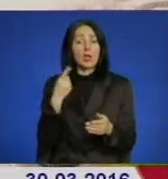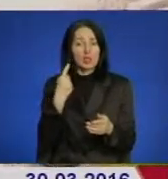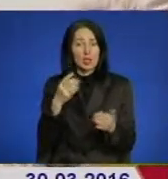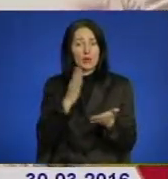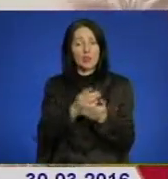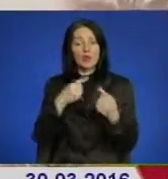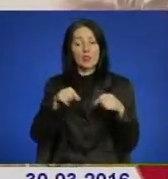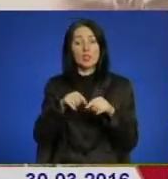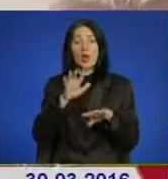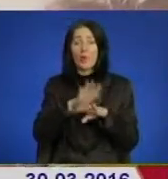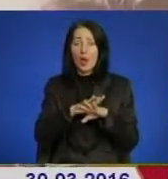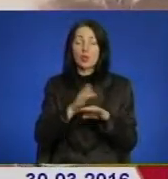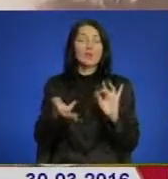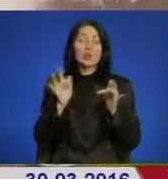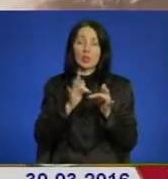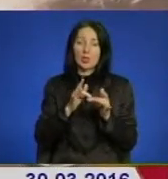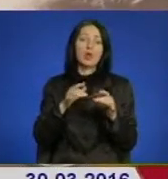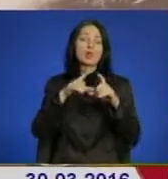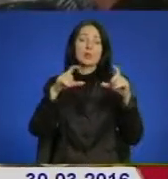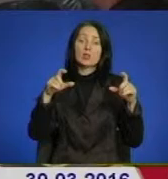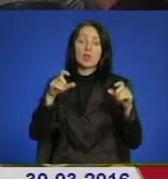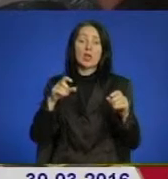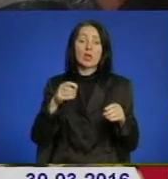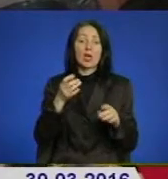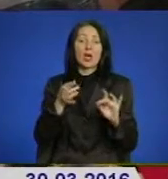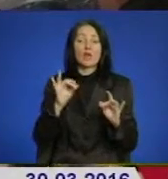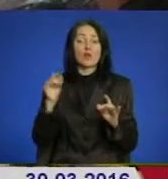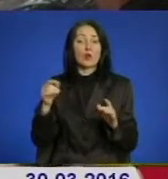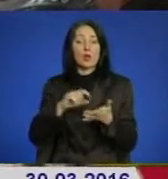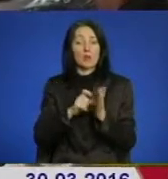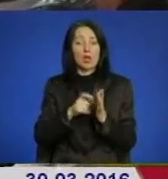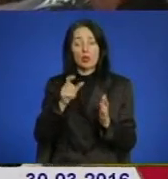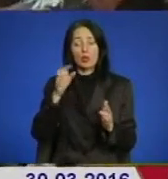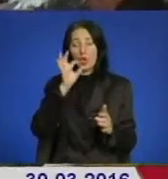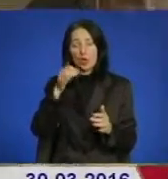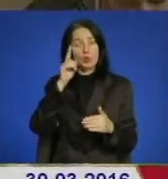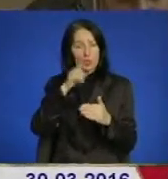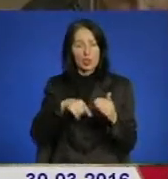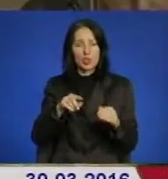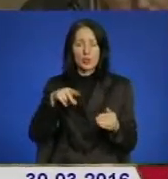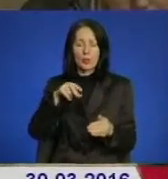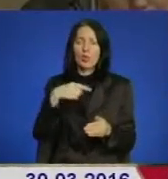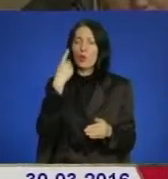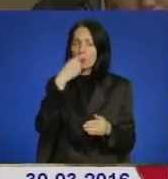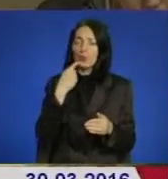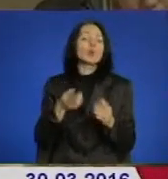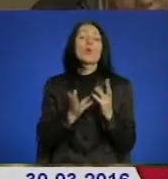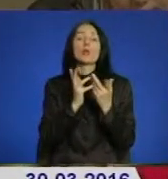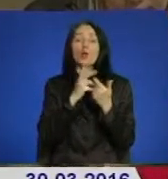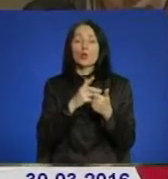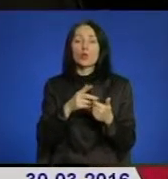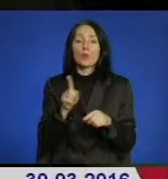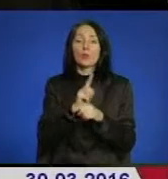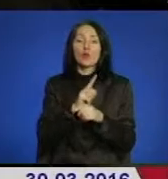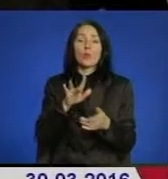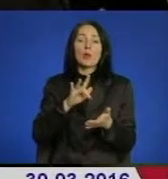інтернет, спеціальні скриньки та інформкімната. Та люди кажуть, надійніше прийти особисто, адже підрахункам